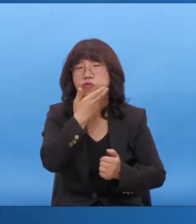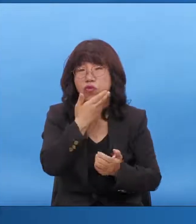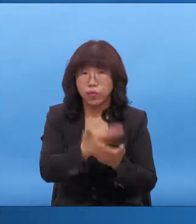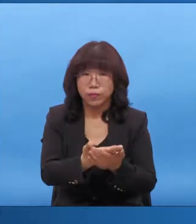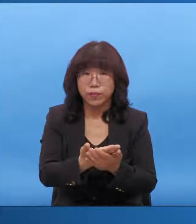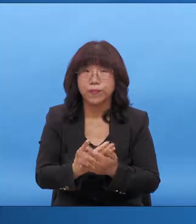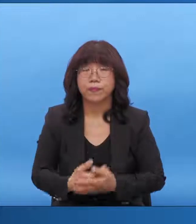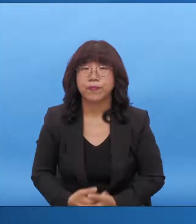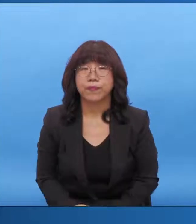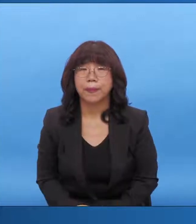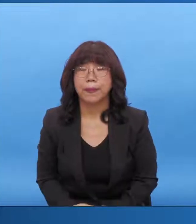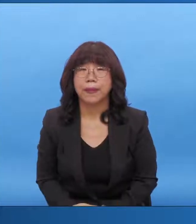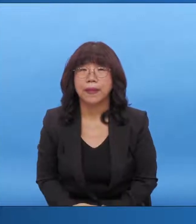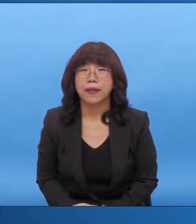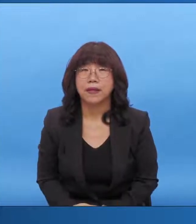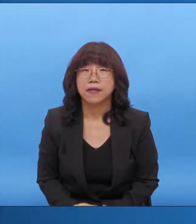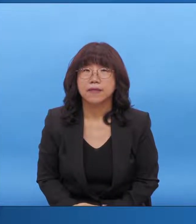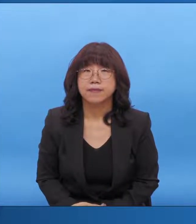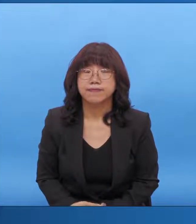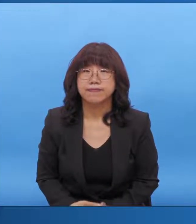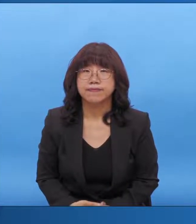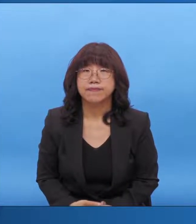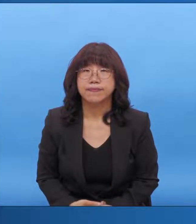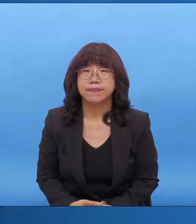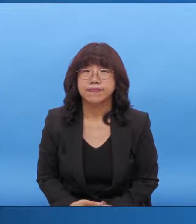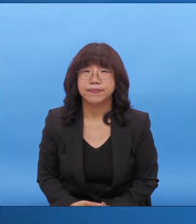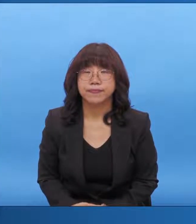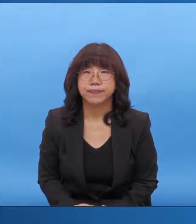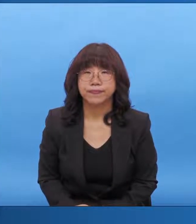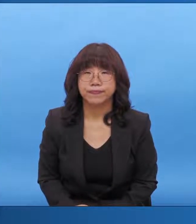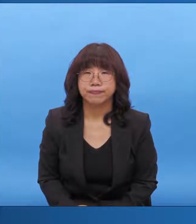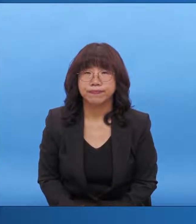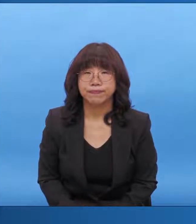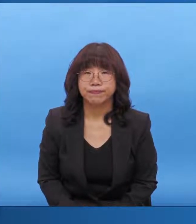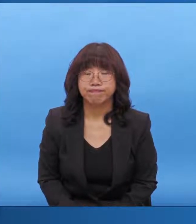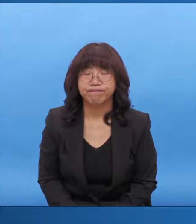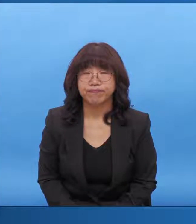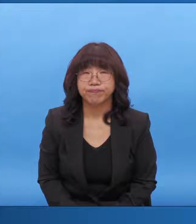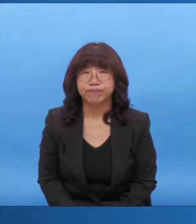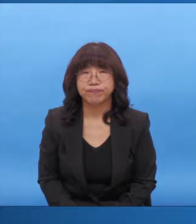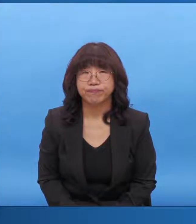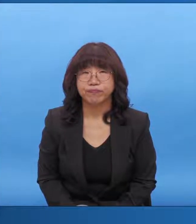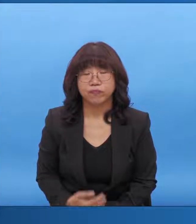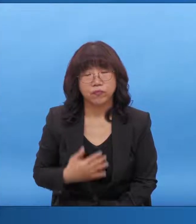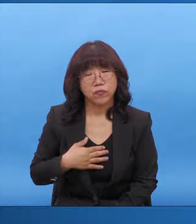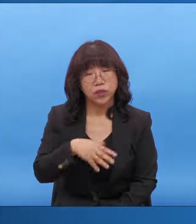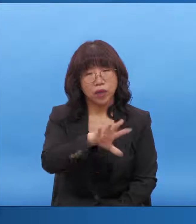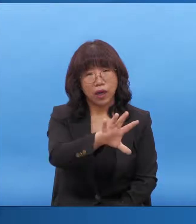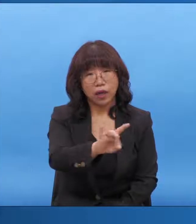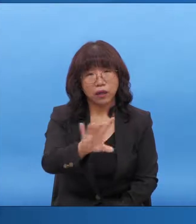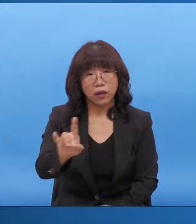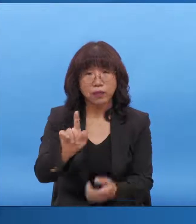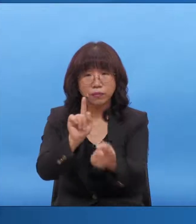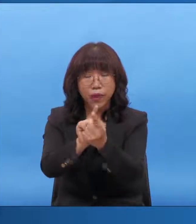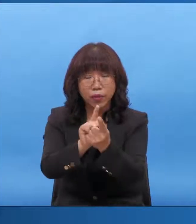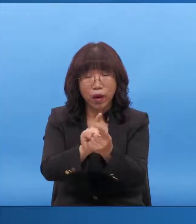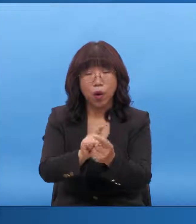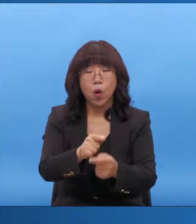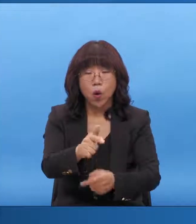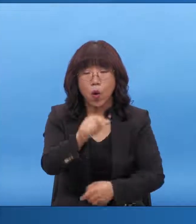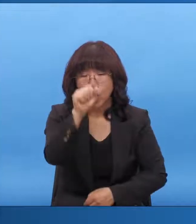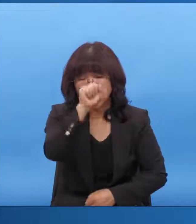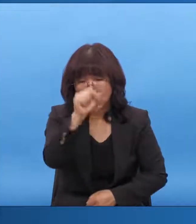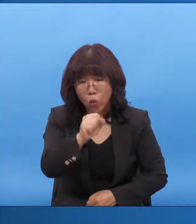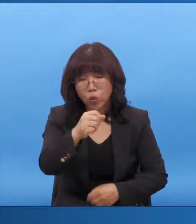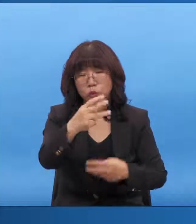able to communicate with them, that's very important. Keep that in mind. 내가 가끔 봤는데 참 괜찮은 렘넌트인데